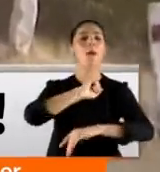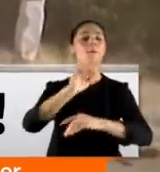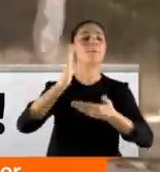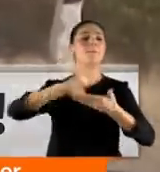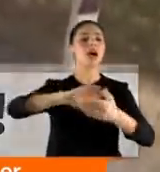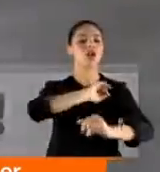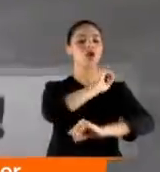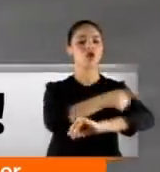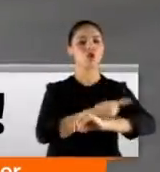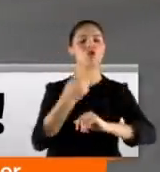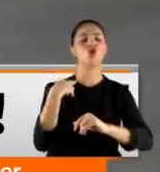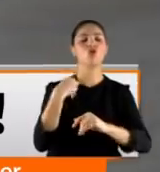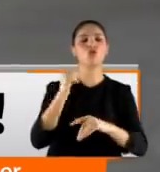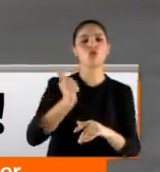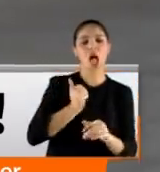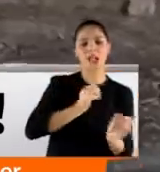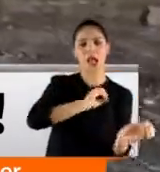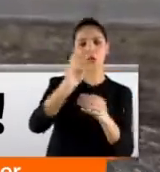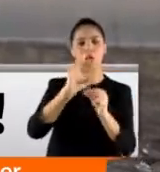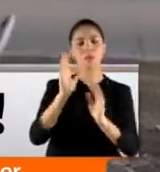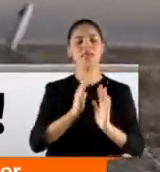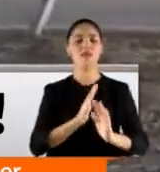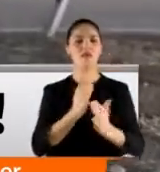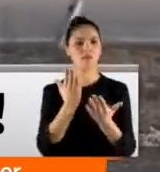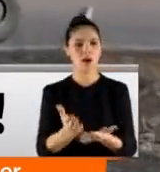konuşlanan Rus askerlerinin sevkiyatı da sürüyor.